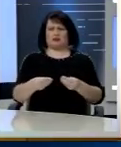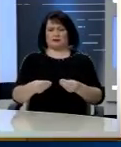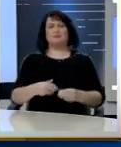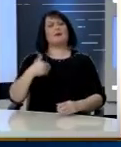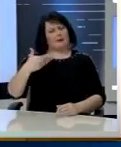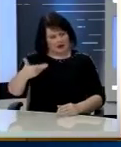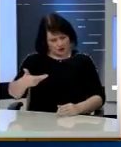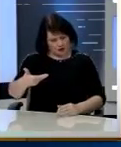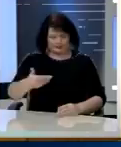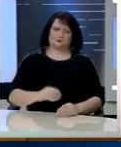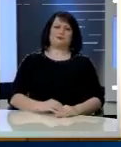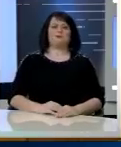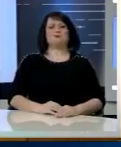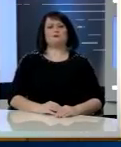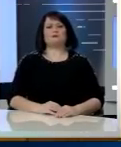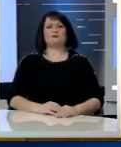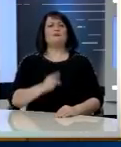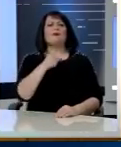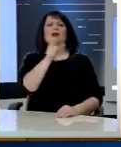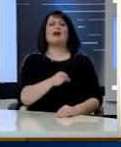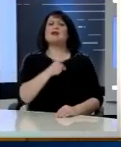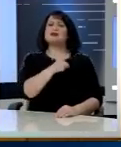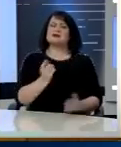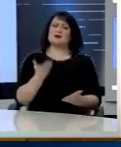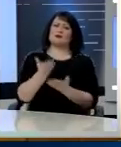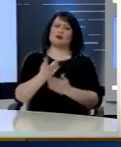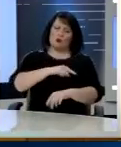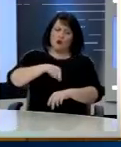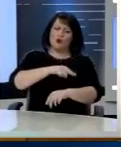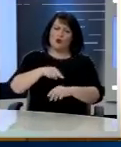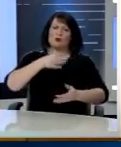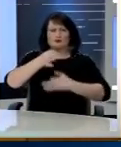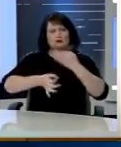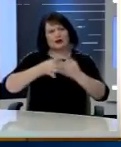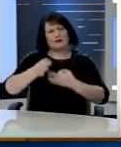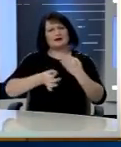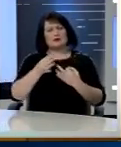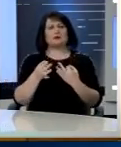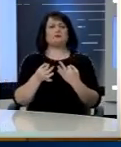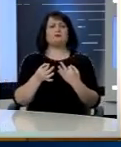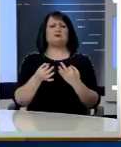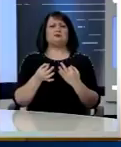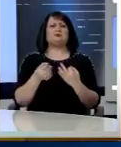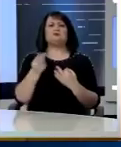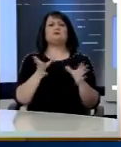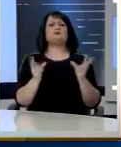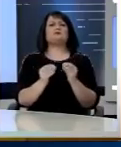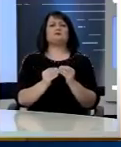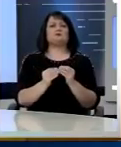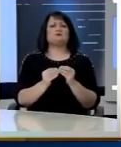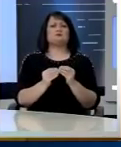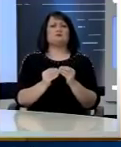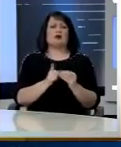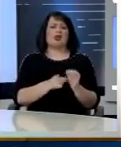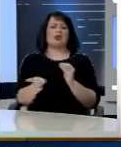Συνεχίζω. Καταθέσατε επί αρκετή ώρα αναφορικά με διάφορα πράγματα πριν τις